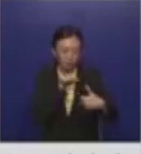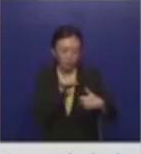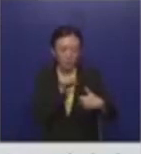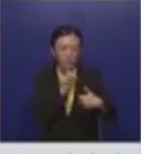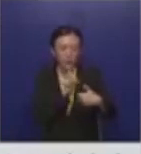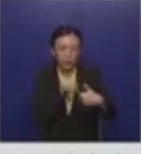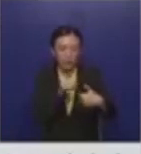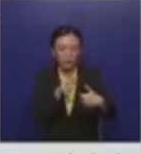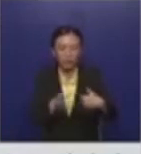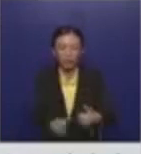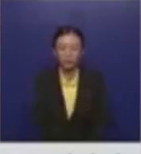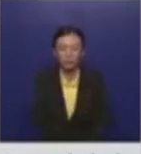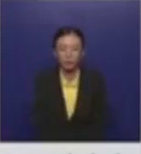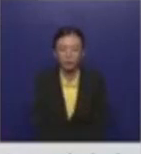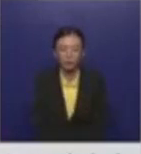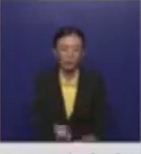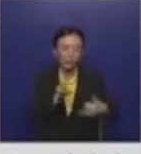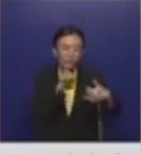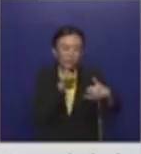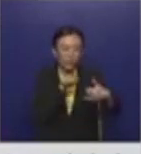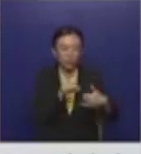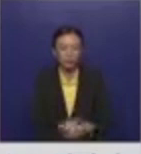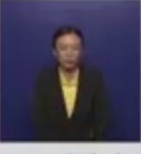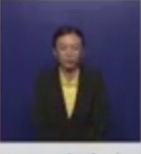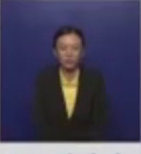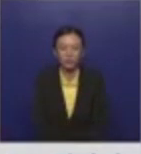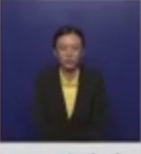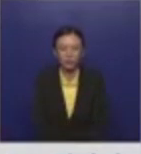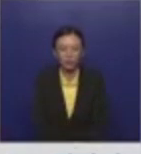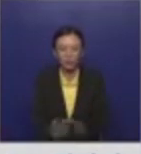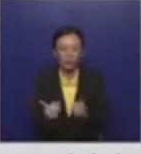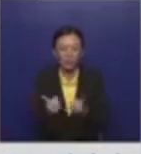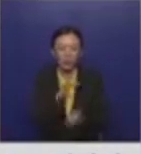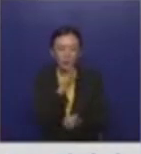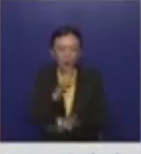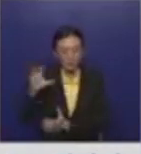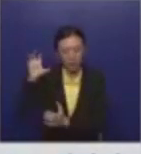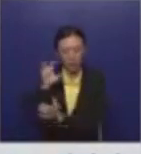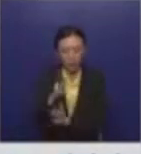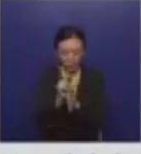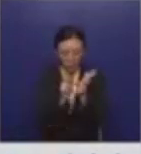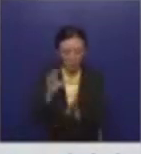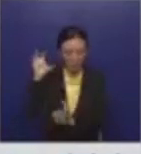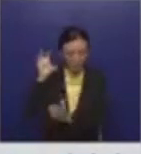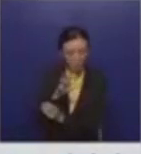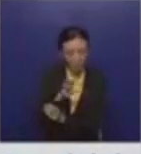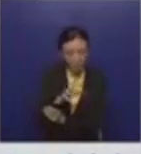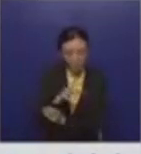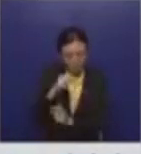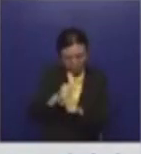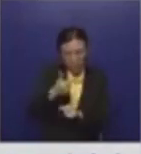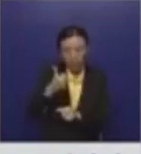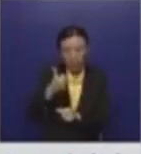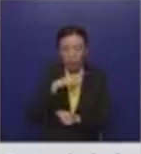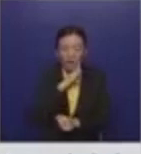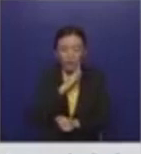จงต่อวิปฝ่ายค้านเนี่ยผมถามว่าสภาพบังคับตามกฎหมายเป็นไปได้หรือไม่มันมีกฎหมายต่างประเทศอื่นเข้